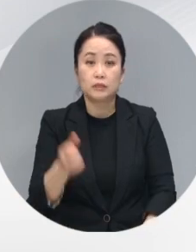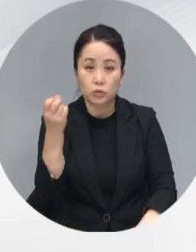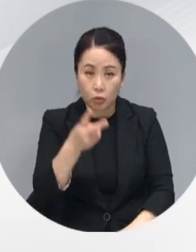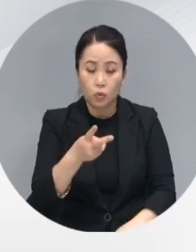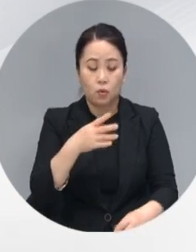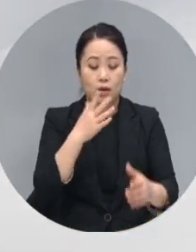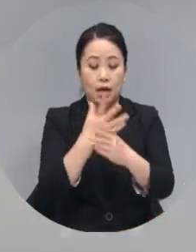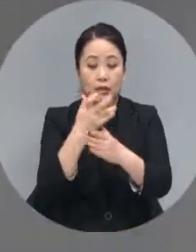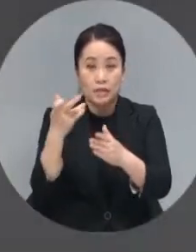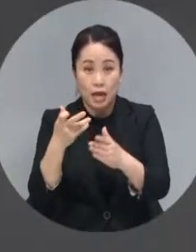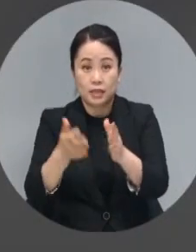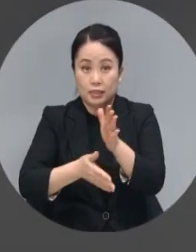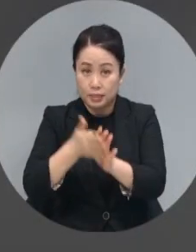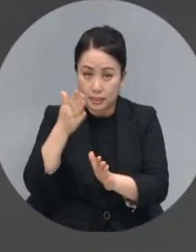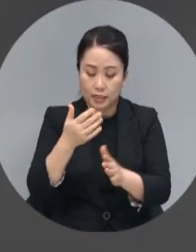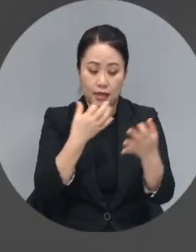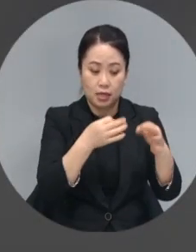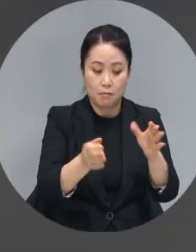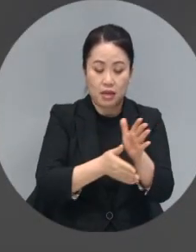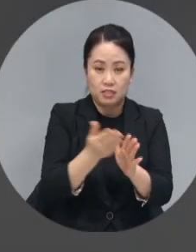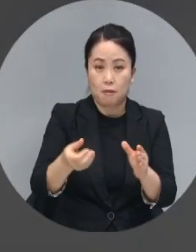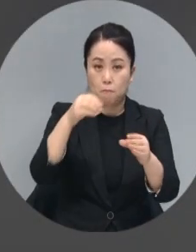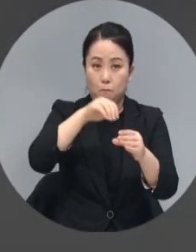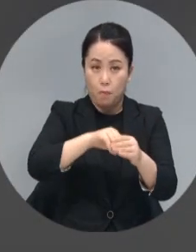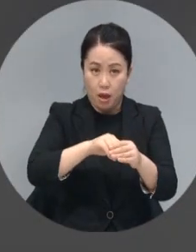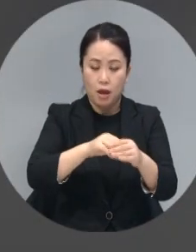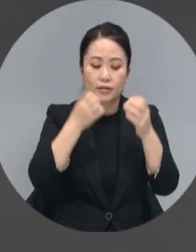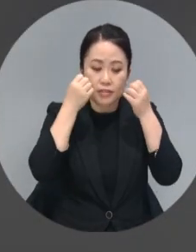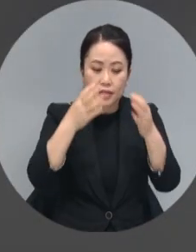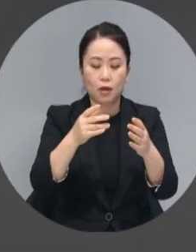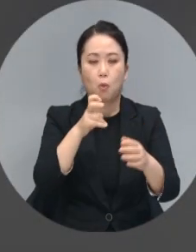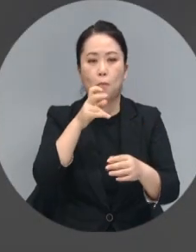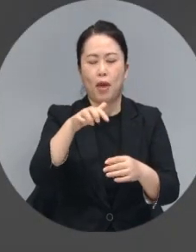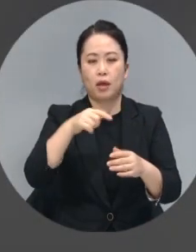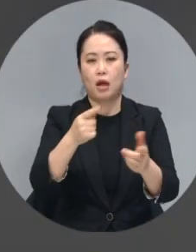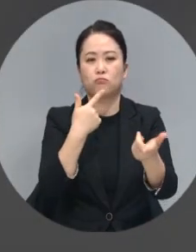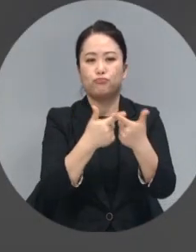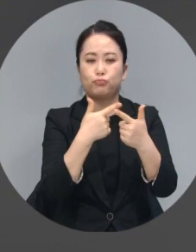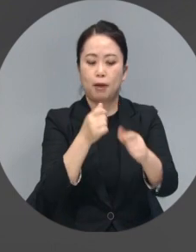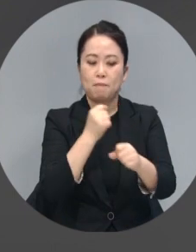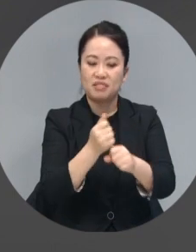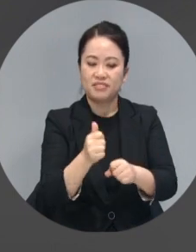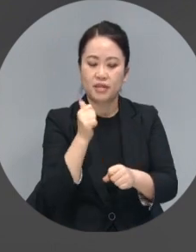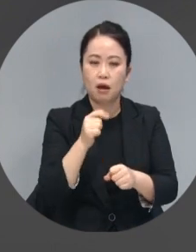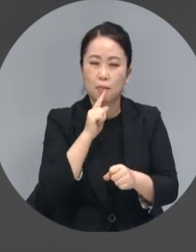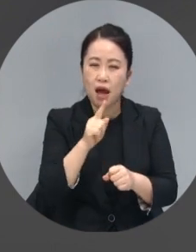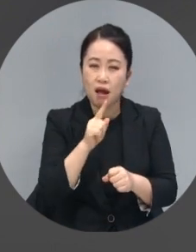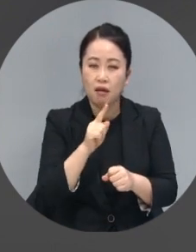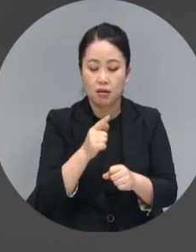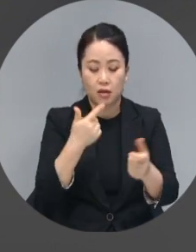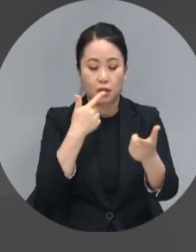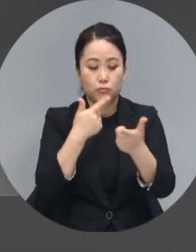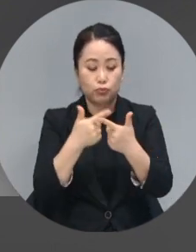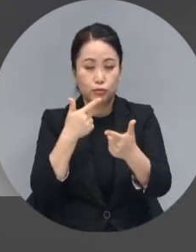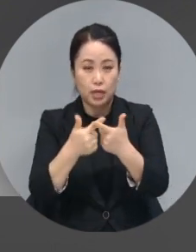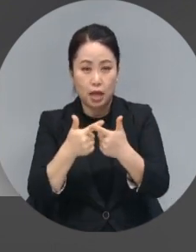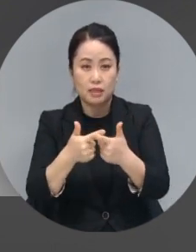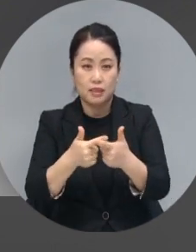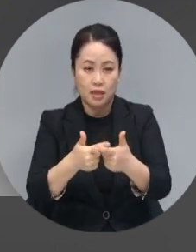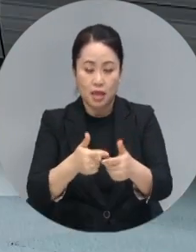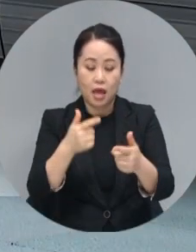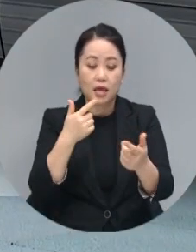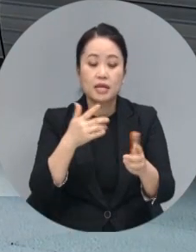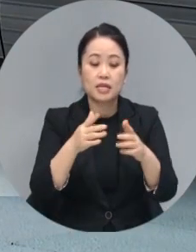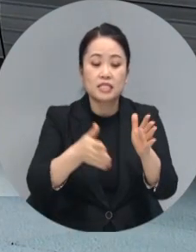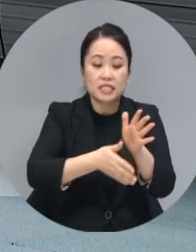이번엔 양산시와 김해시를 더해 새로운 메가 부산을 만들자는 주장. 부산시 양산구, 김해구를 만들자는